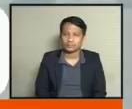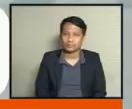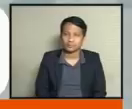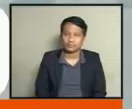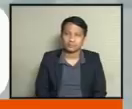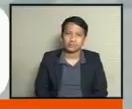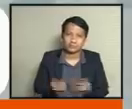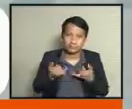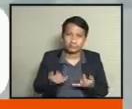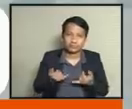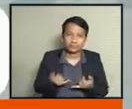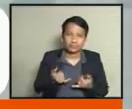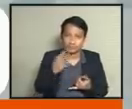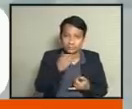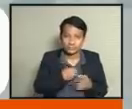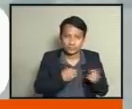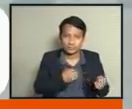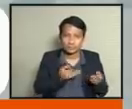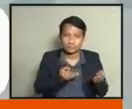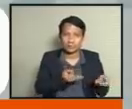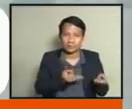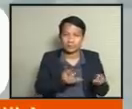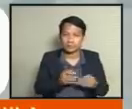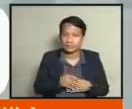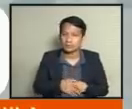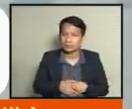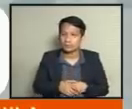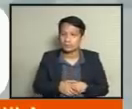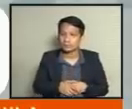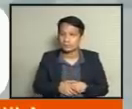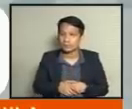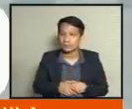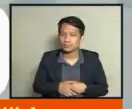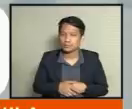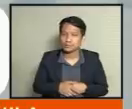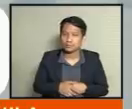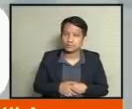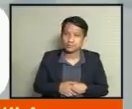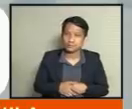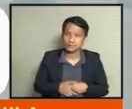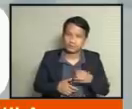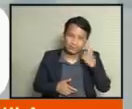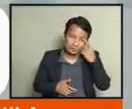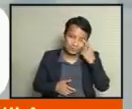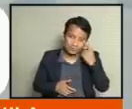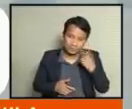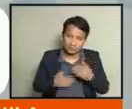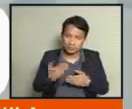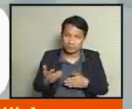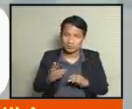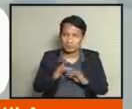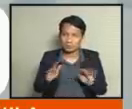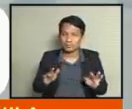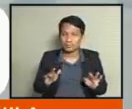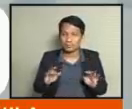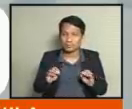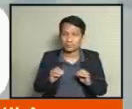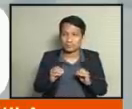E ngayon, sino nagpakain sa kanila? Yung kasama ng ate ko sa trabaho. Kasi hindi ka